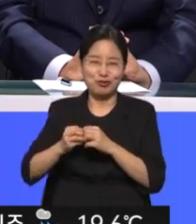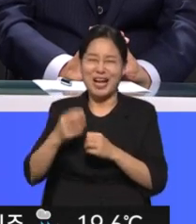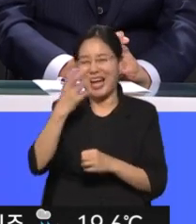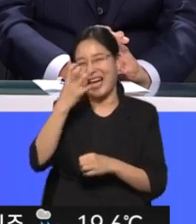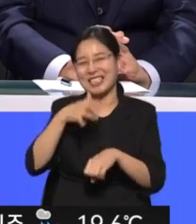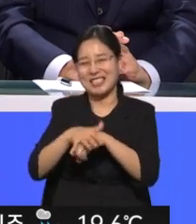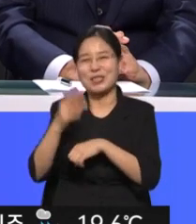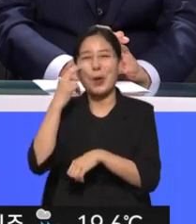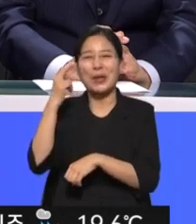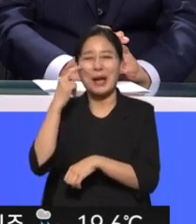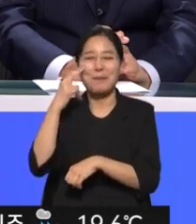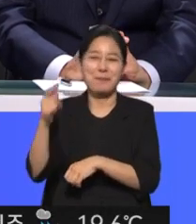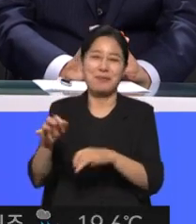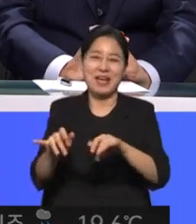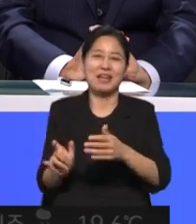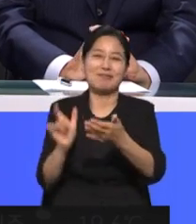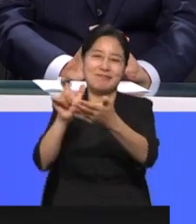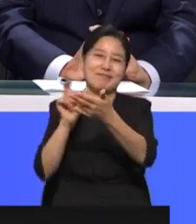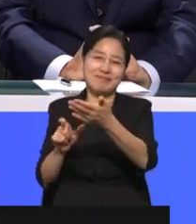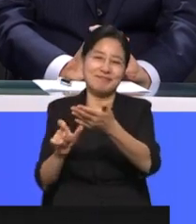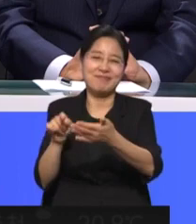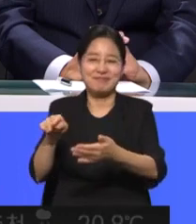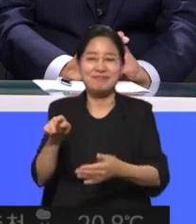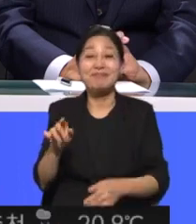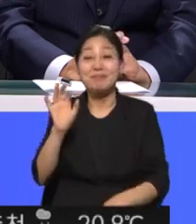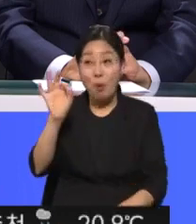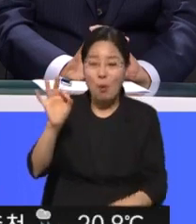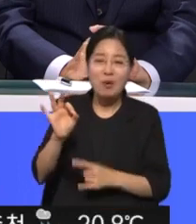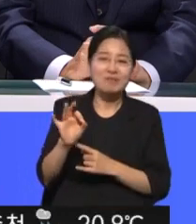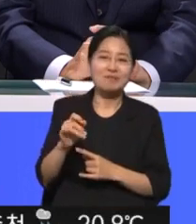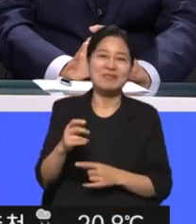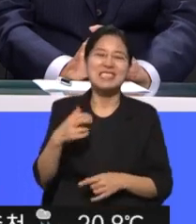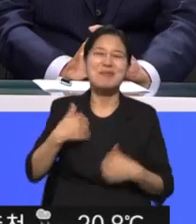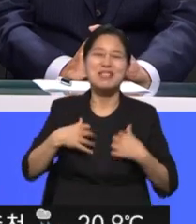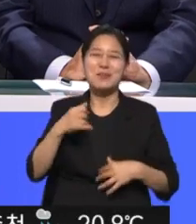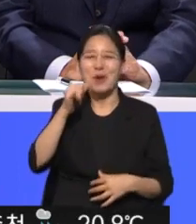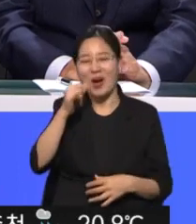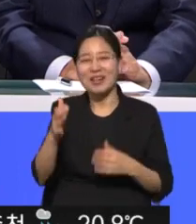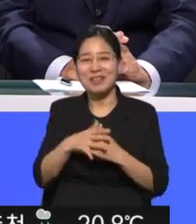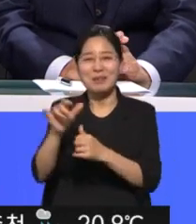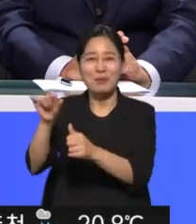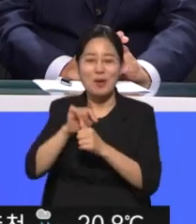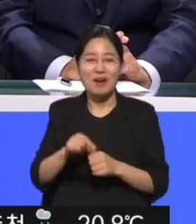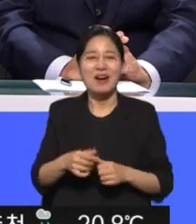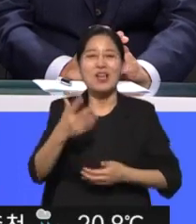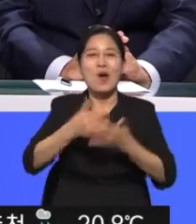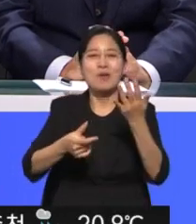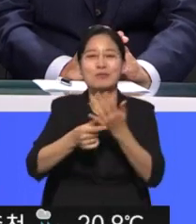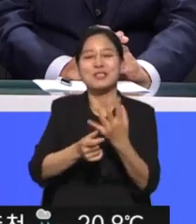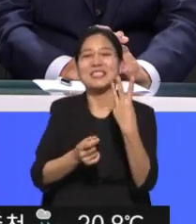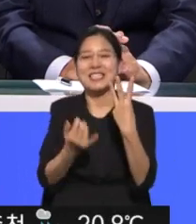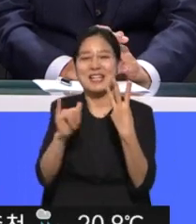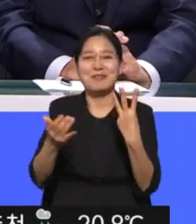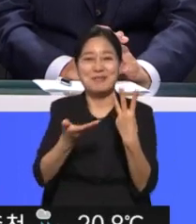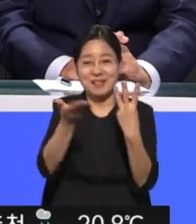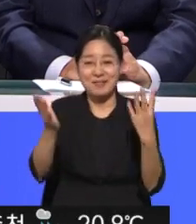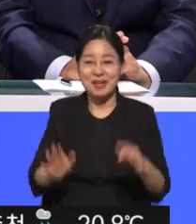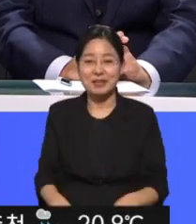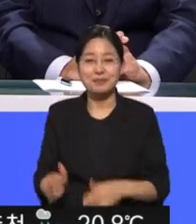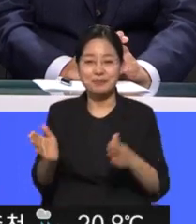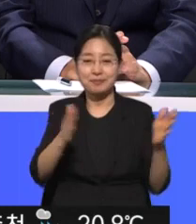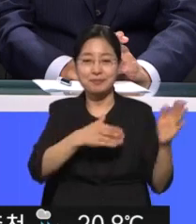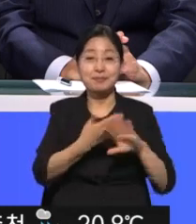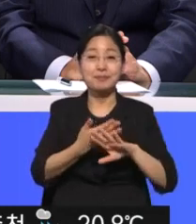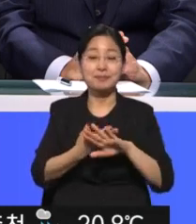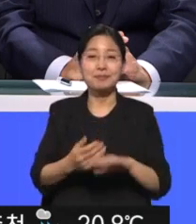그래서 요즘 태극기 휘 바이든 이분도 그러면 영화상 네. 꼭 들어야 됩니다. 세 명 네. 나갑니다. 네. 그 다음에